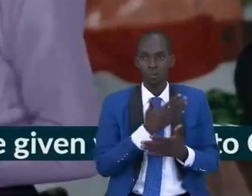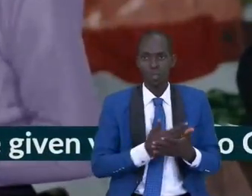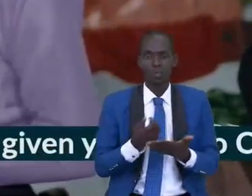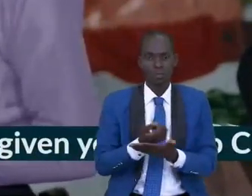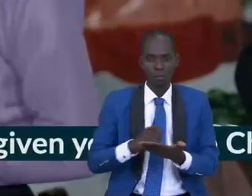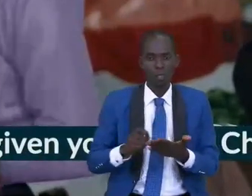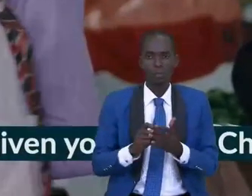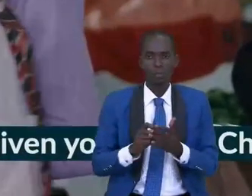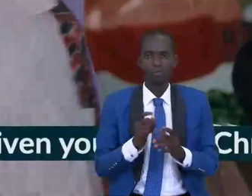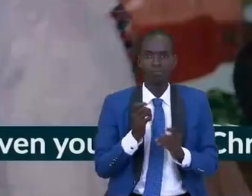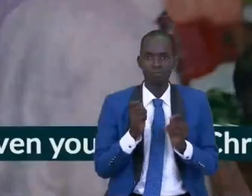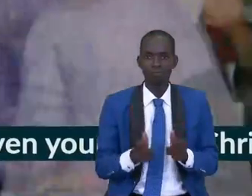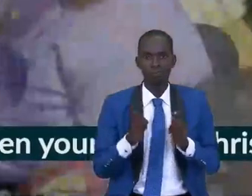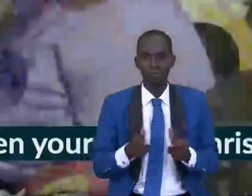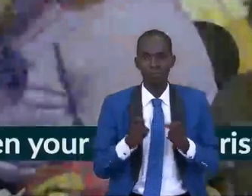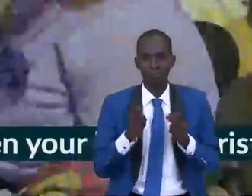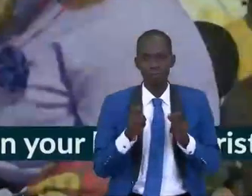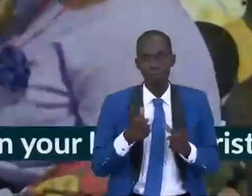votre adresse à domicile,